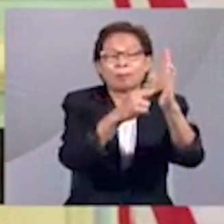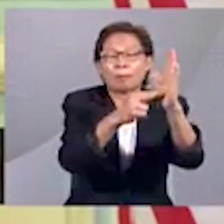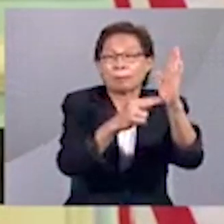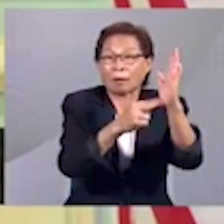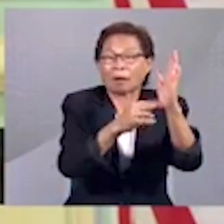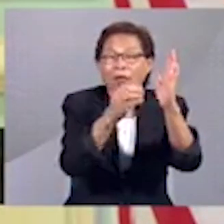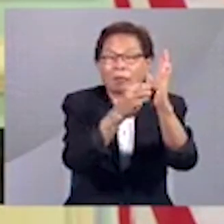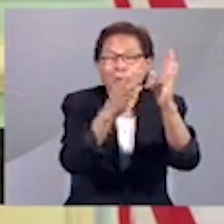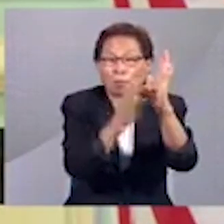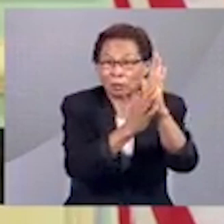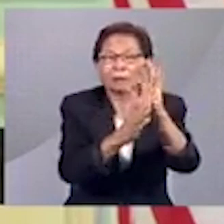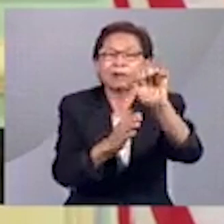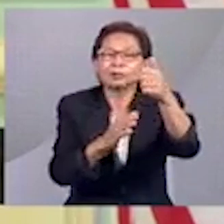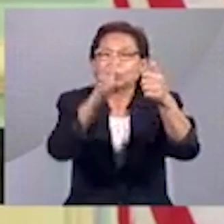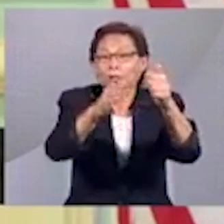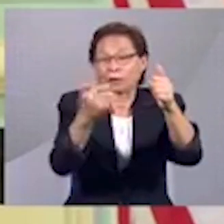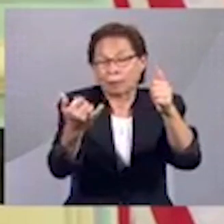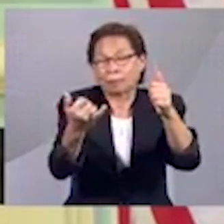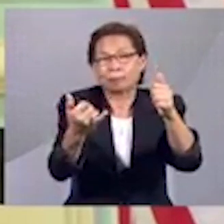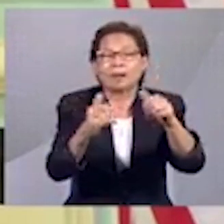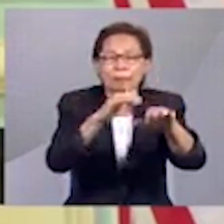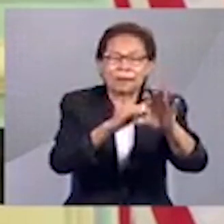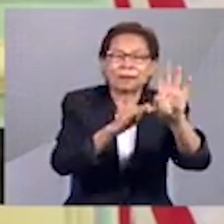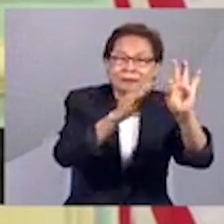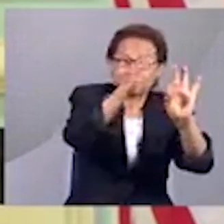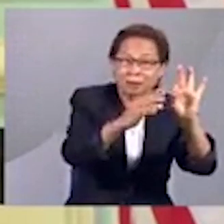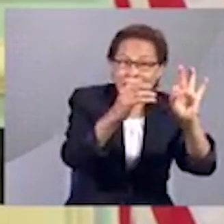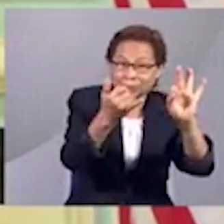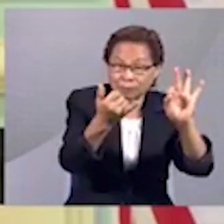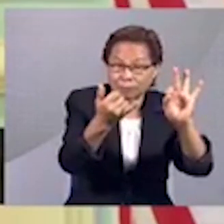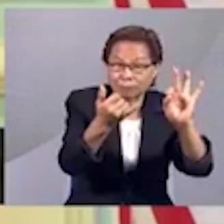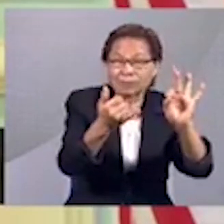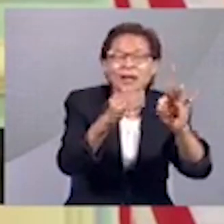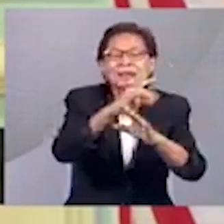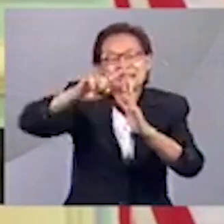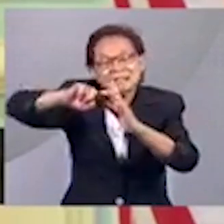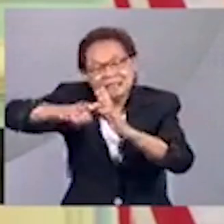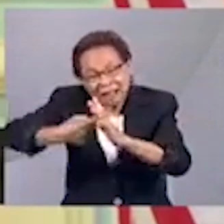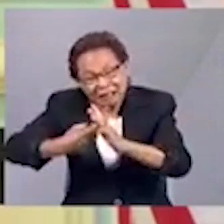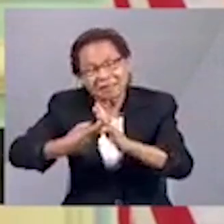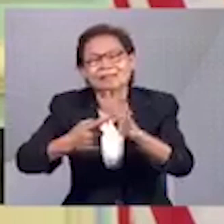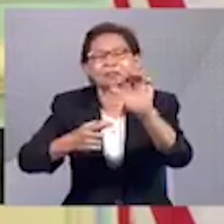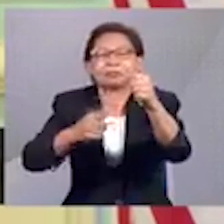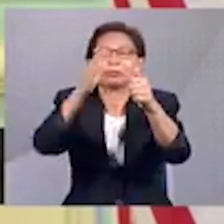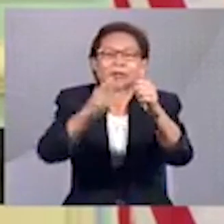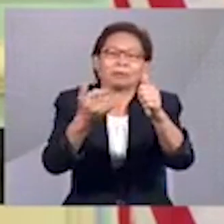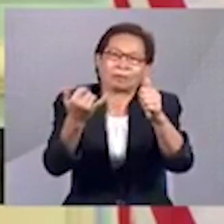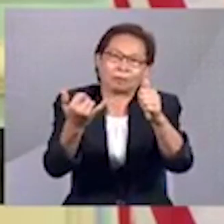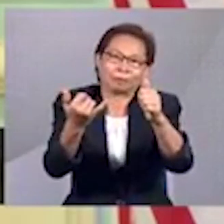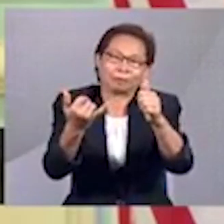diwartakan pada 10 hari bulan dan berkuat pada 9 hari bulan dan berkuat kuasa pada 10 hari bulan. Jadi mereka kalau